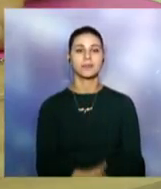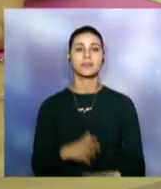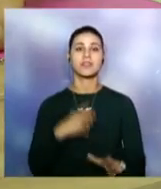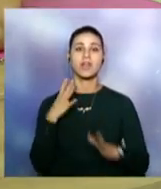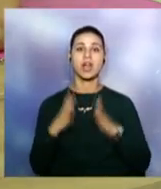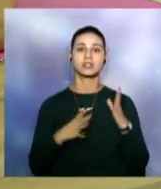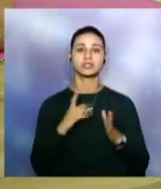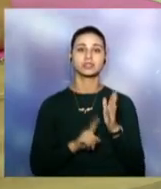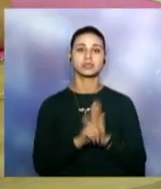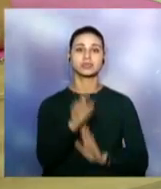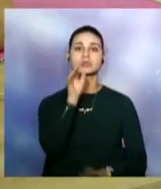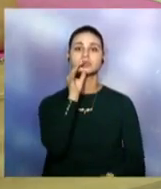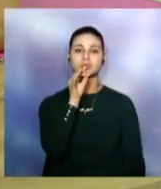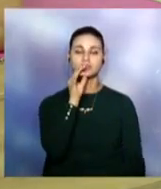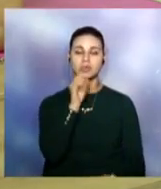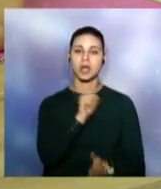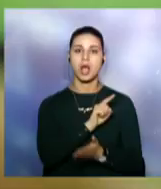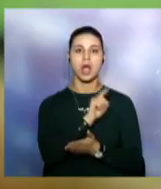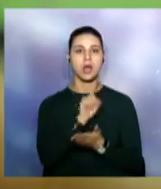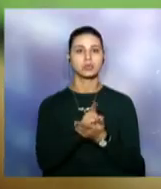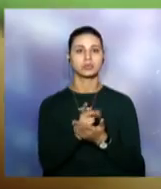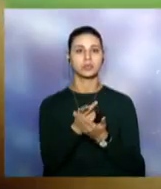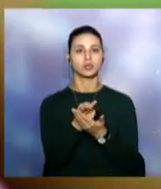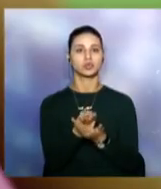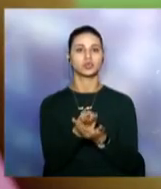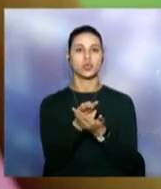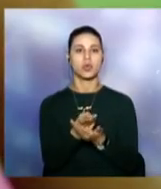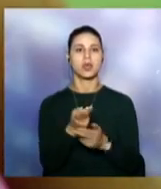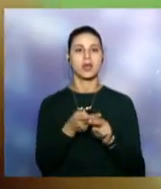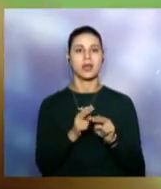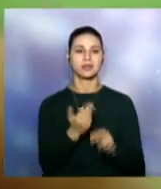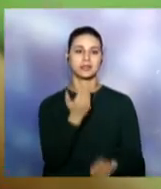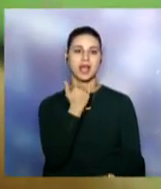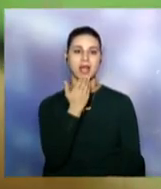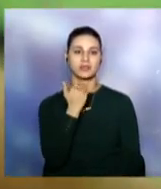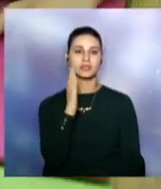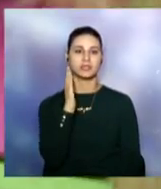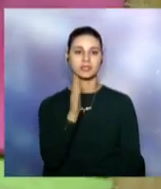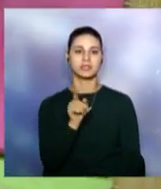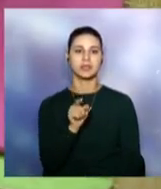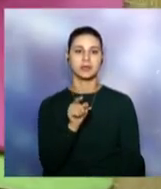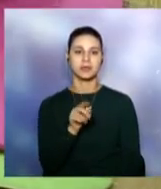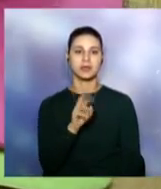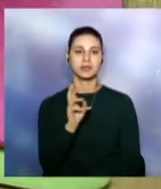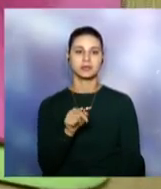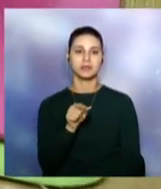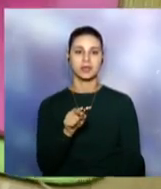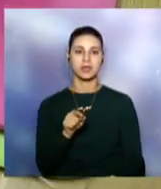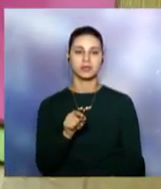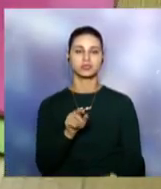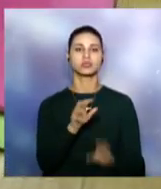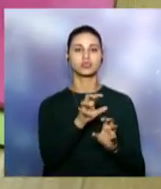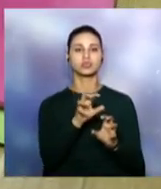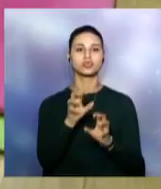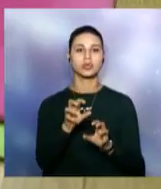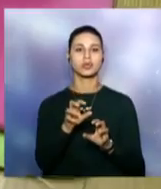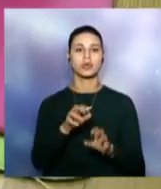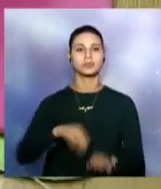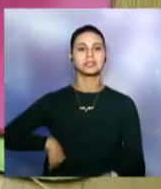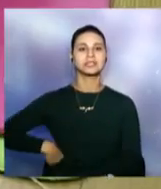დაწყება აუცილებელია წოლით მდგომარეობაში. ეს გაადვილებული საწყისი პოზიციაა და უზრუნველყოფს წელის